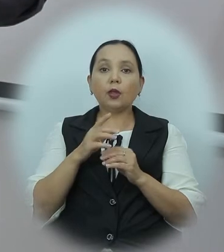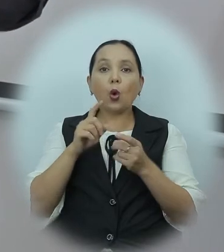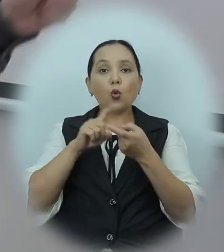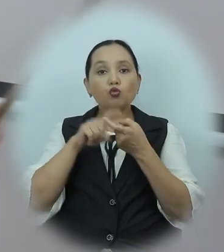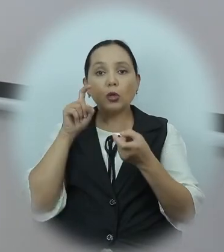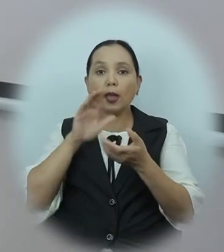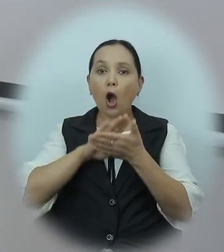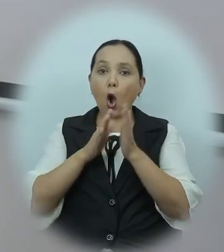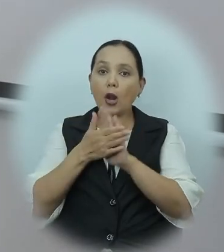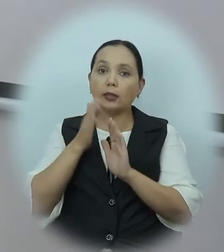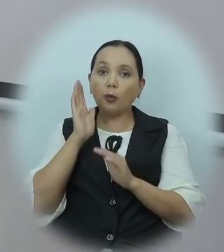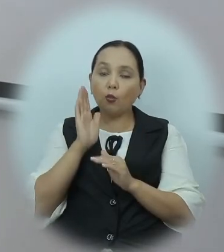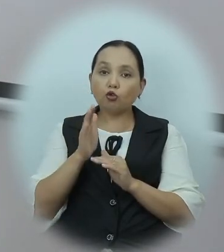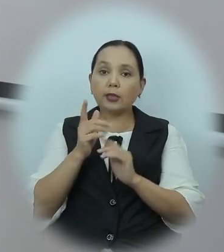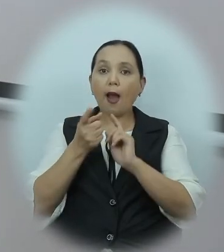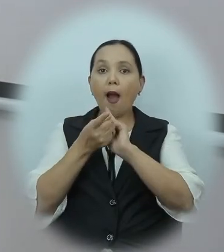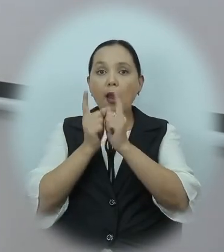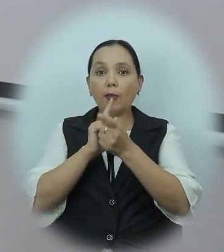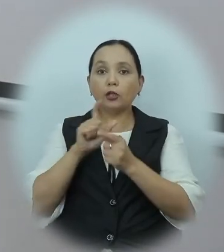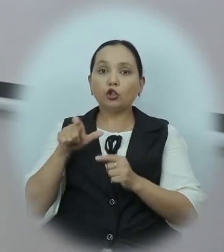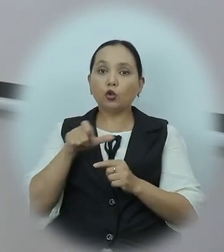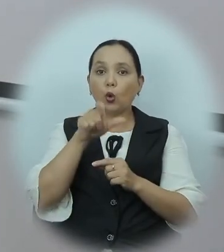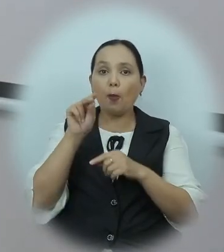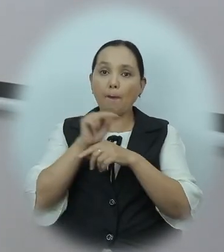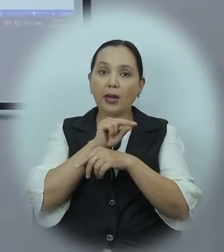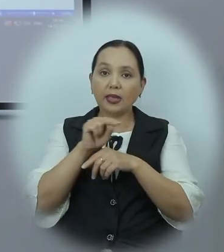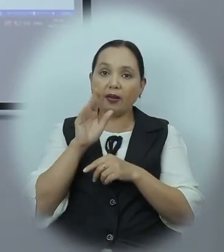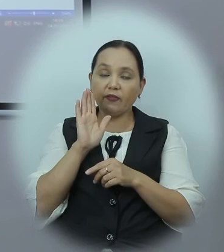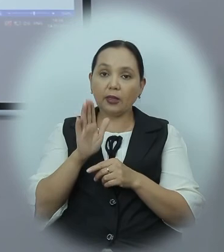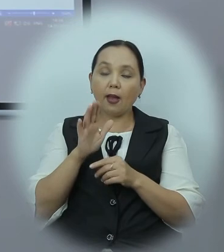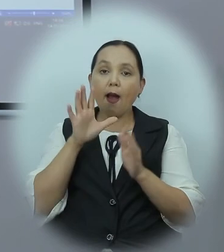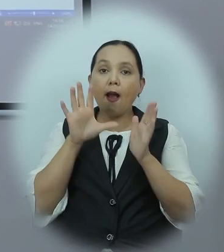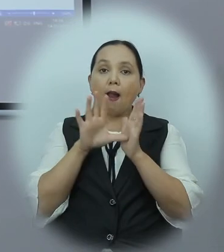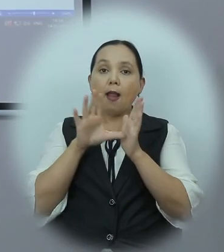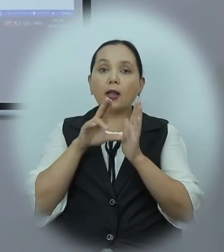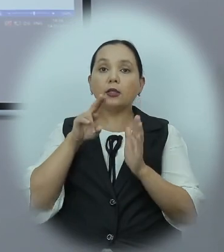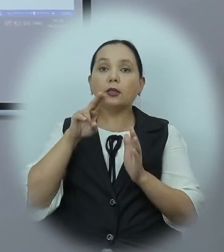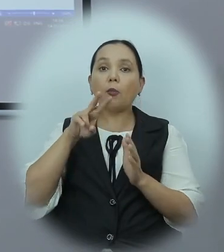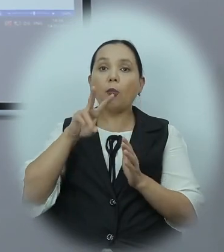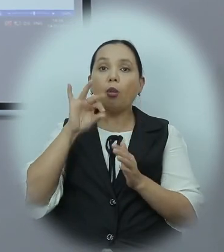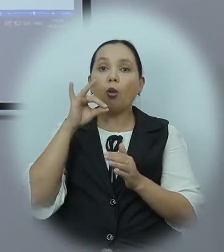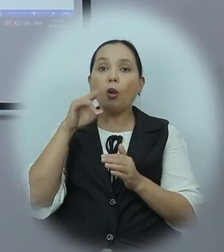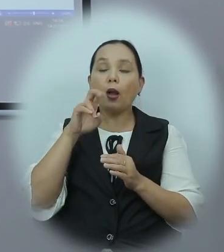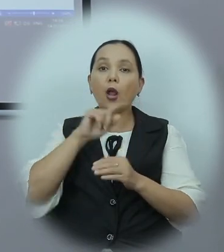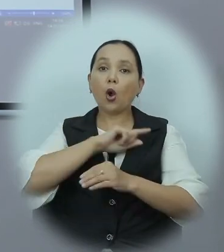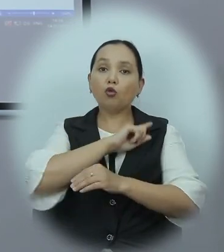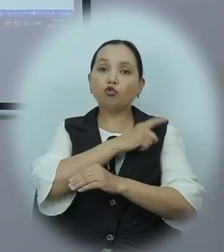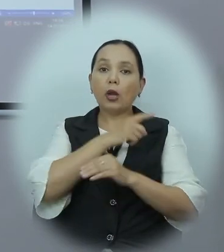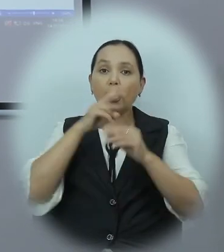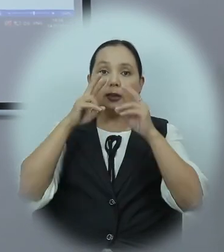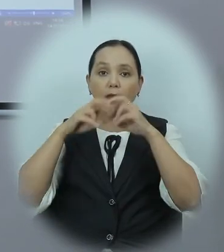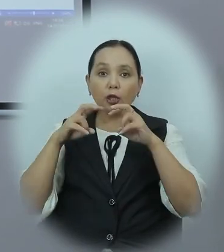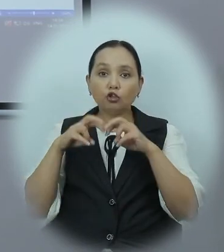Uzilgan holati bo'lsa, almashtirish yo'li bilan bartaraf etiladi. Elektr ployklarda kuchlanishni